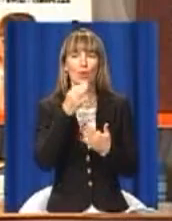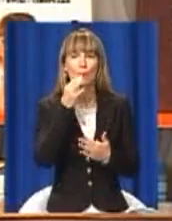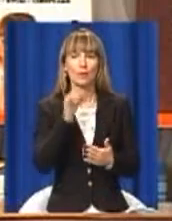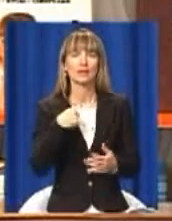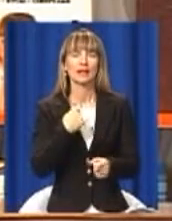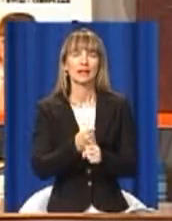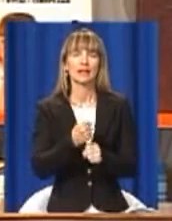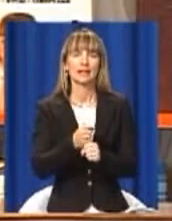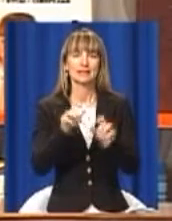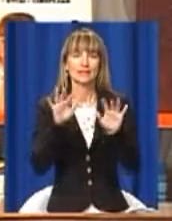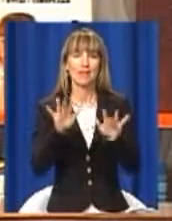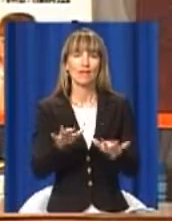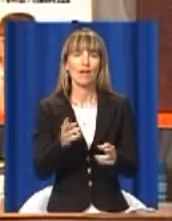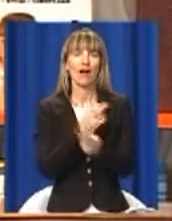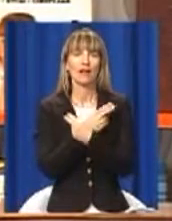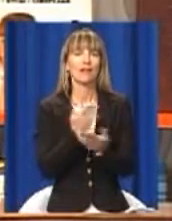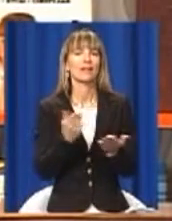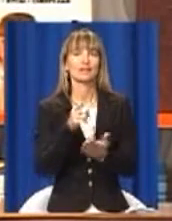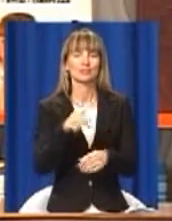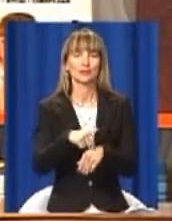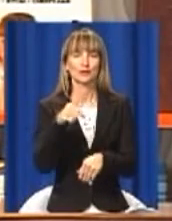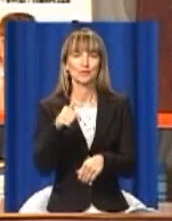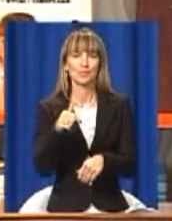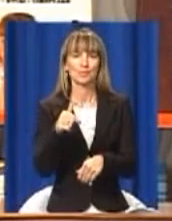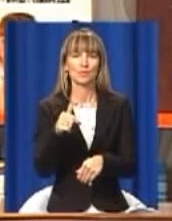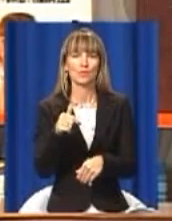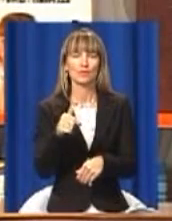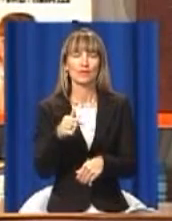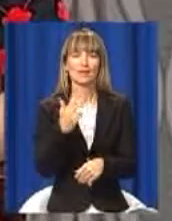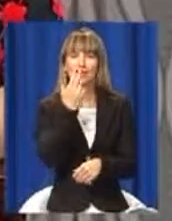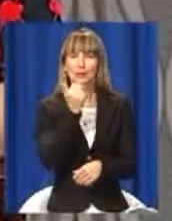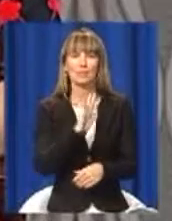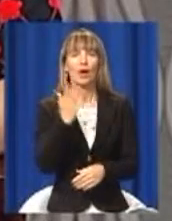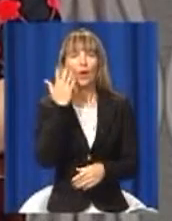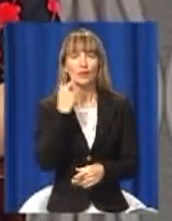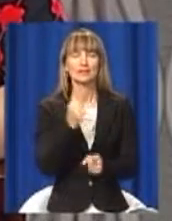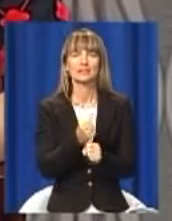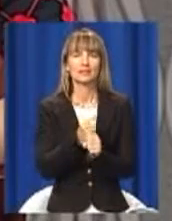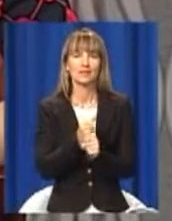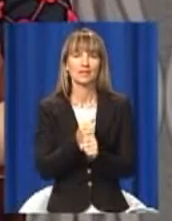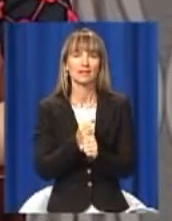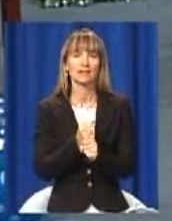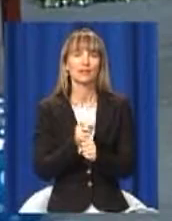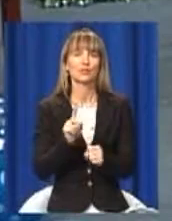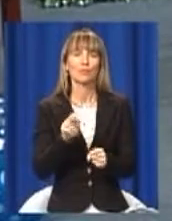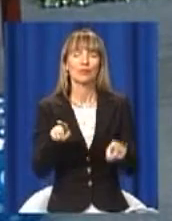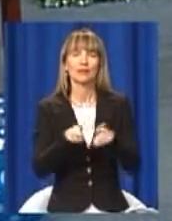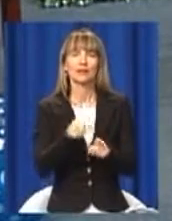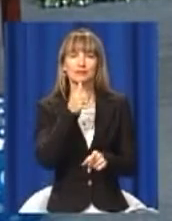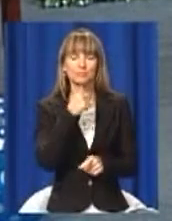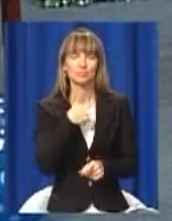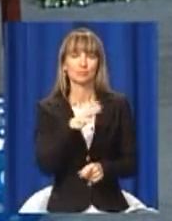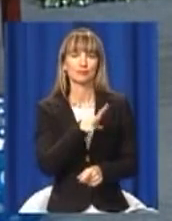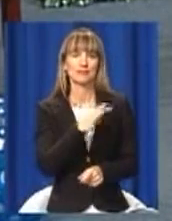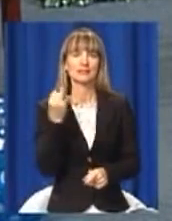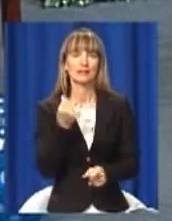робила снігового ангела. І як тобі це відчуття? Незвично. Я теж колись робила заради такого експерименту, мені дійсно було цікаво